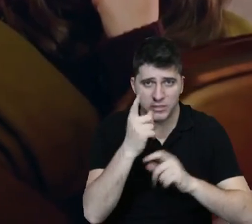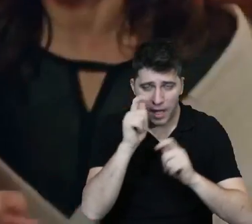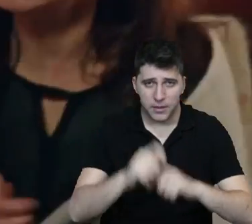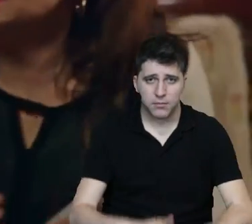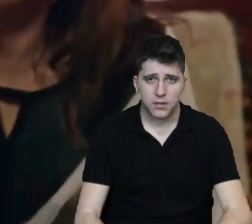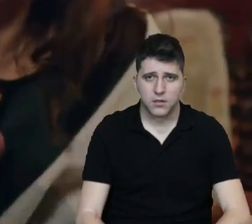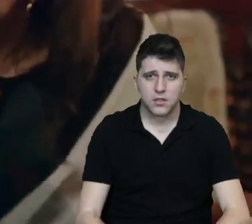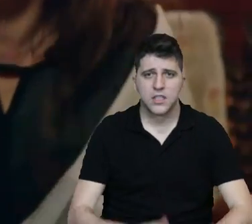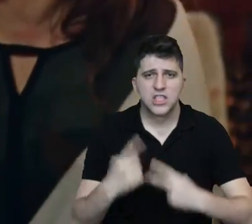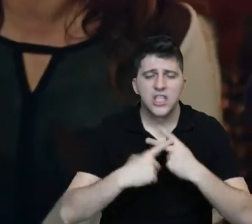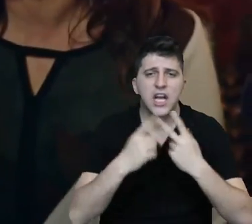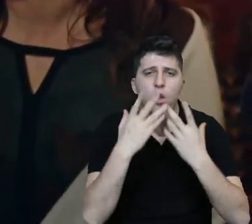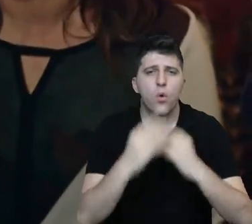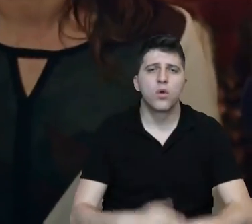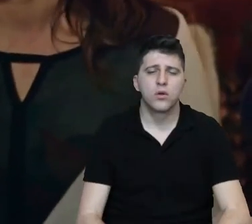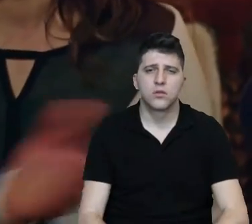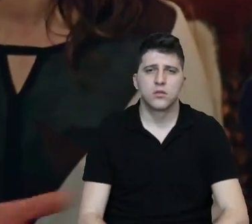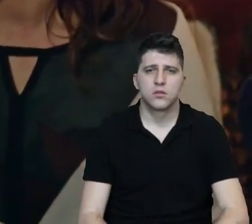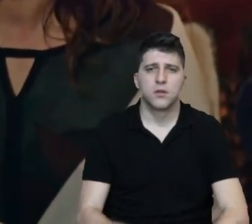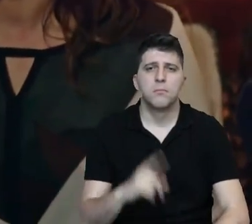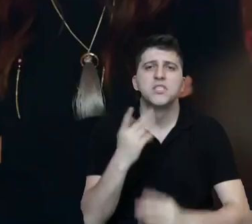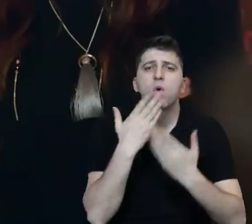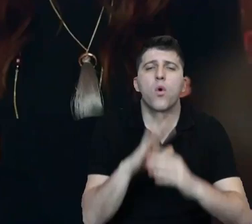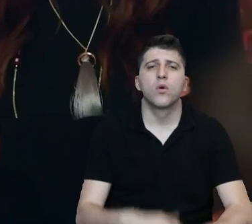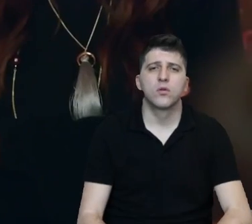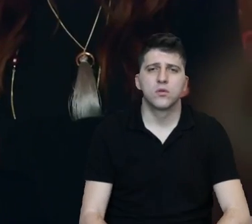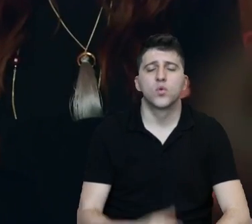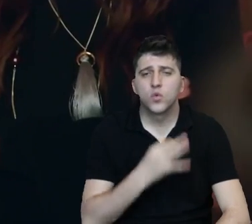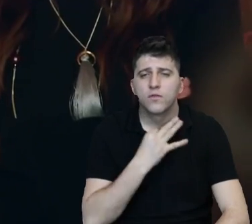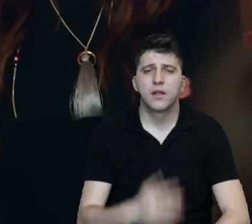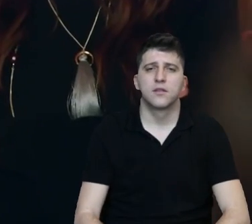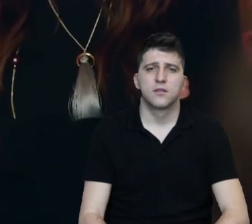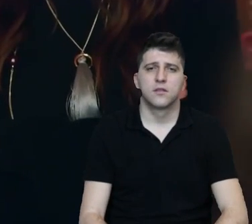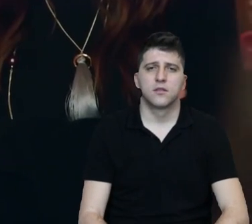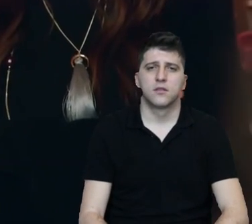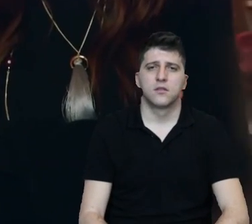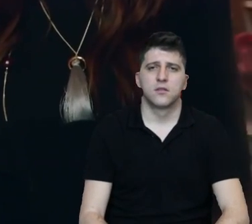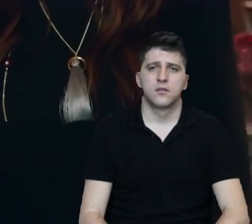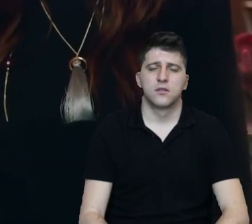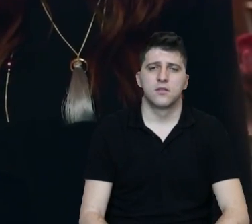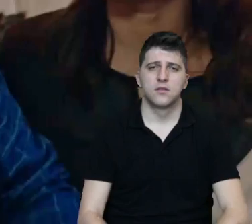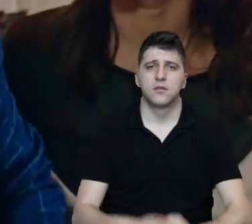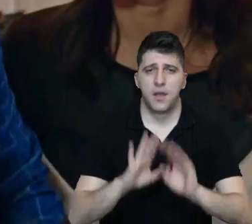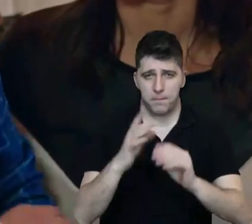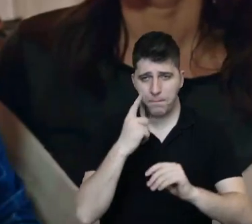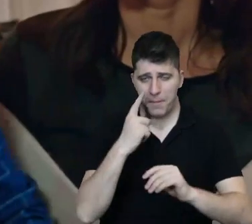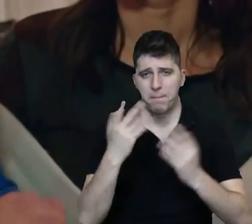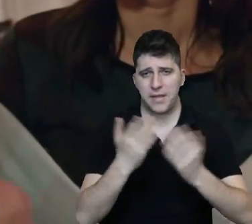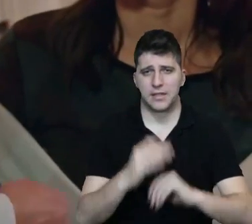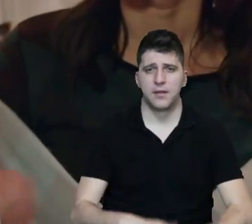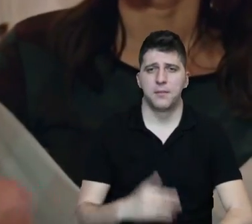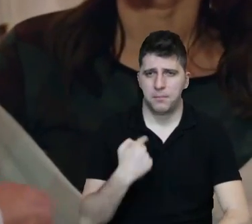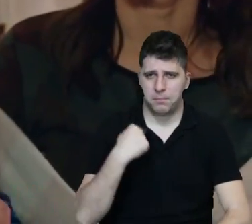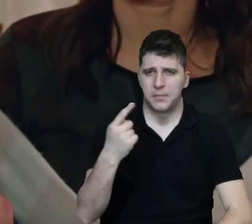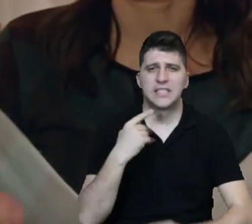yaptın mı? Ha? Yaşar ne oluyor? Ya bir şey olmuyor. Ya, lütfen. Ne dedim? Ha, bak mesela